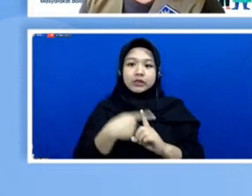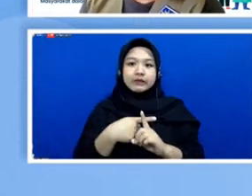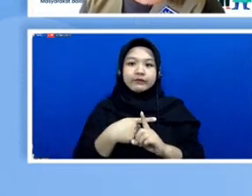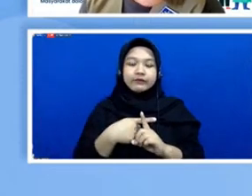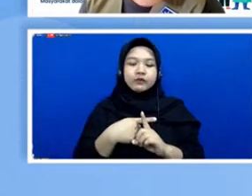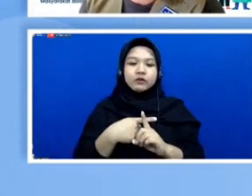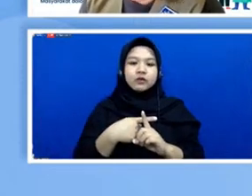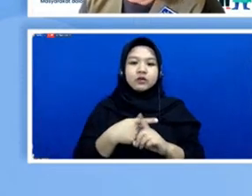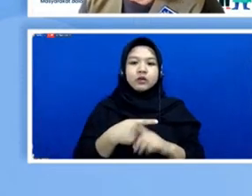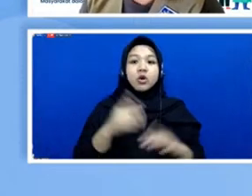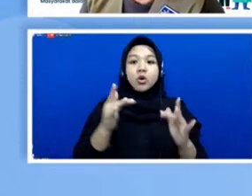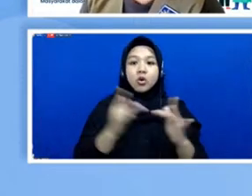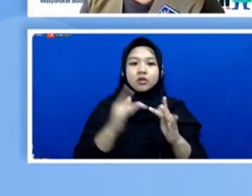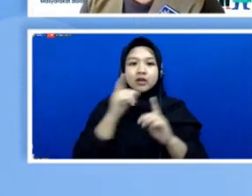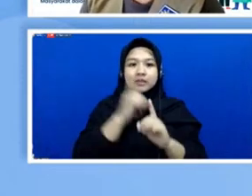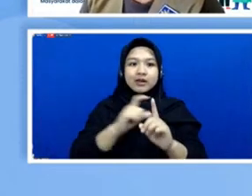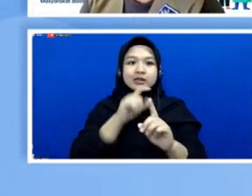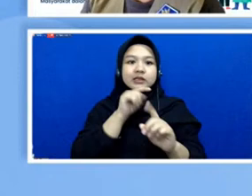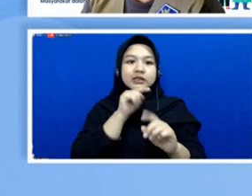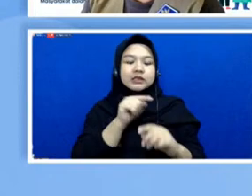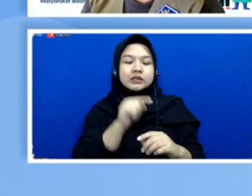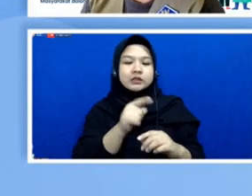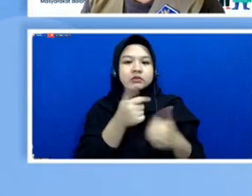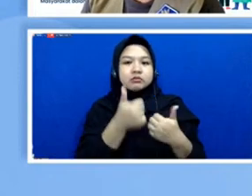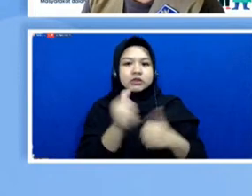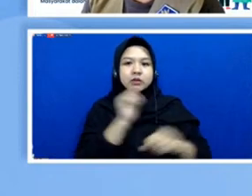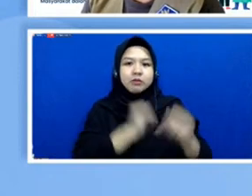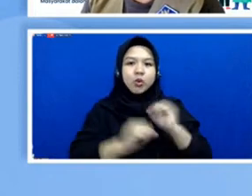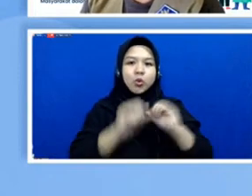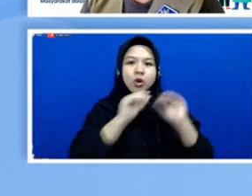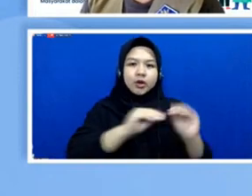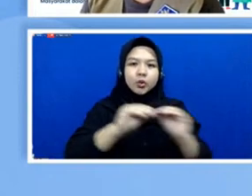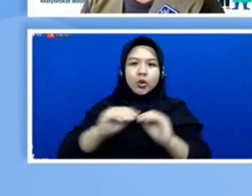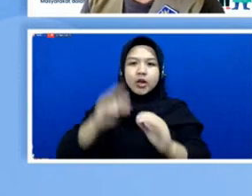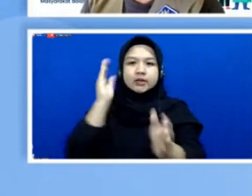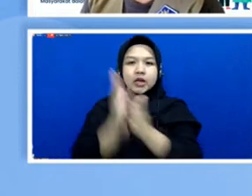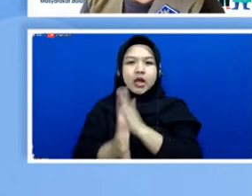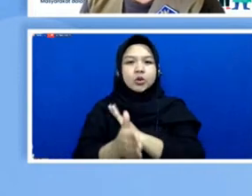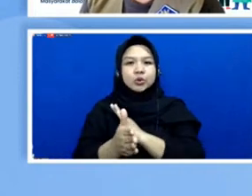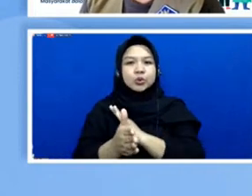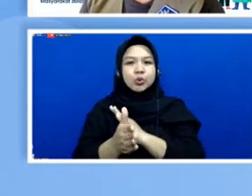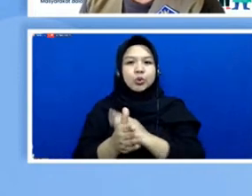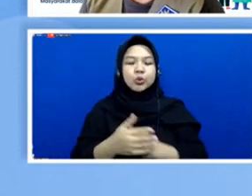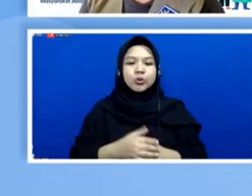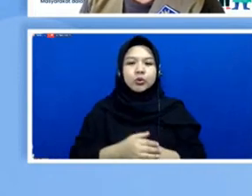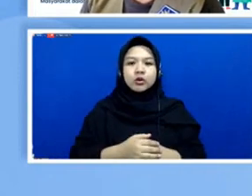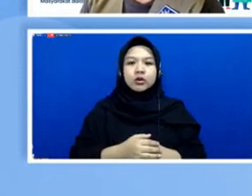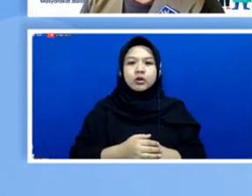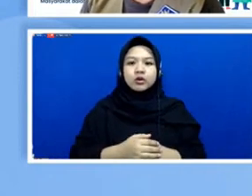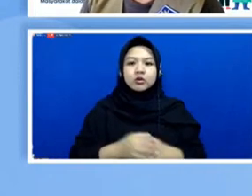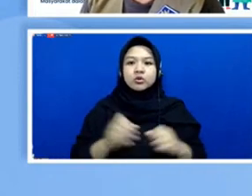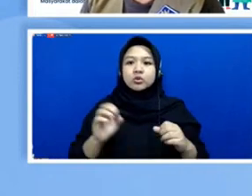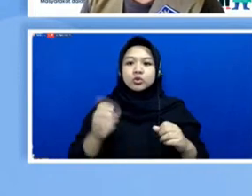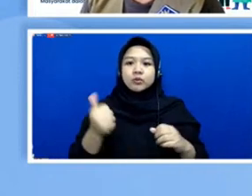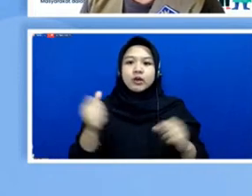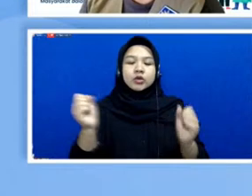positif, kontak tracer ini bisa melakukan edukasi langsung, sehingga penekanan untuk